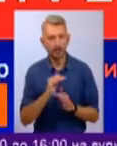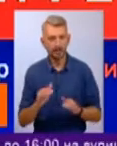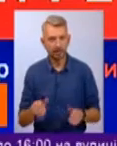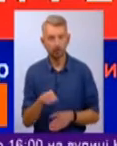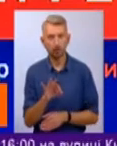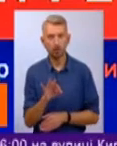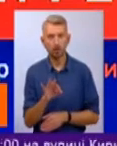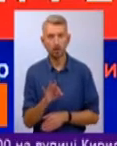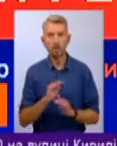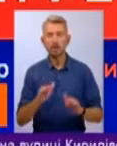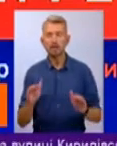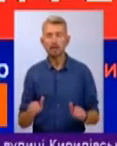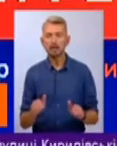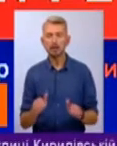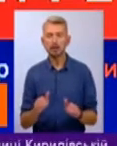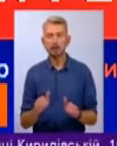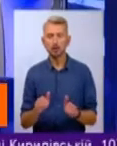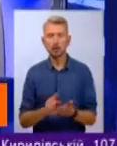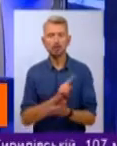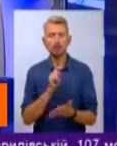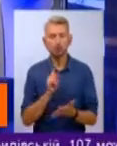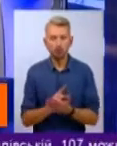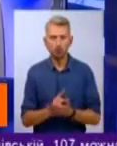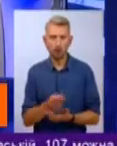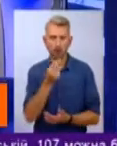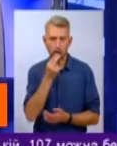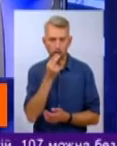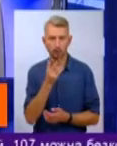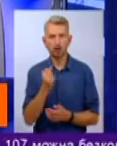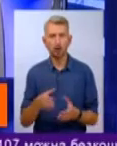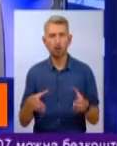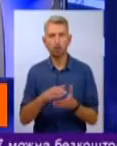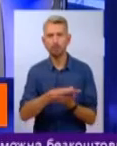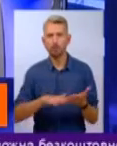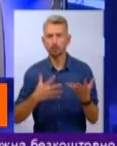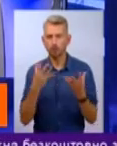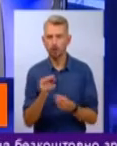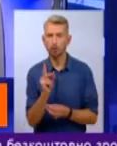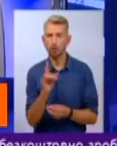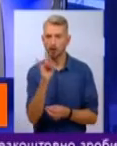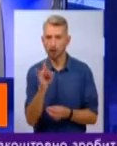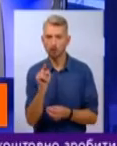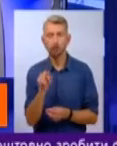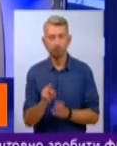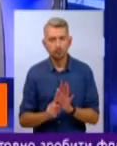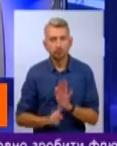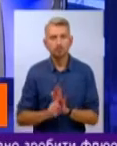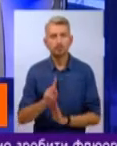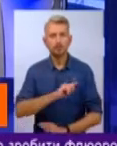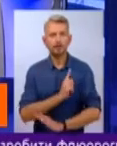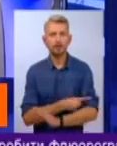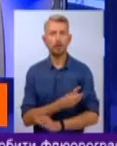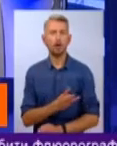то діти безумовно харчуються на групі подовженого дня другий раз. І ось тут вступає в силу, так би